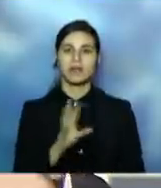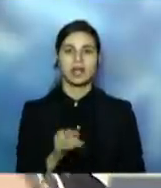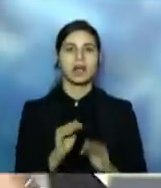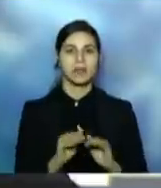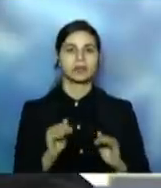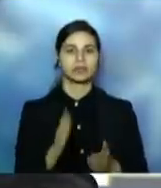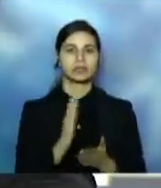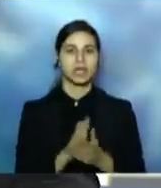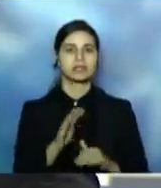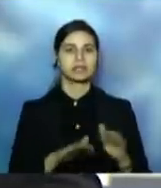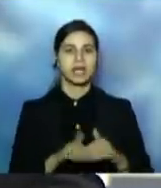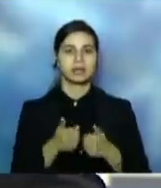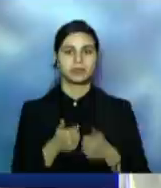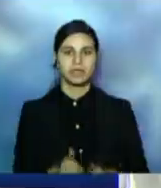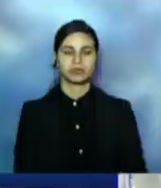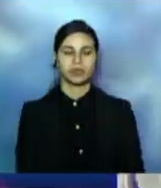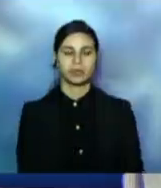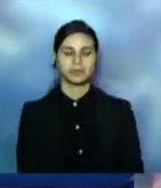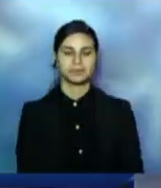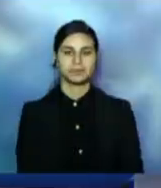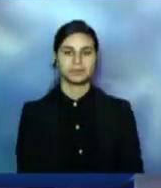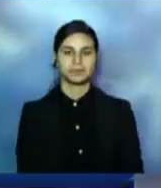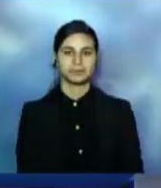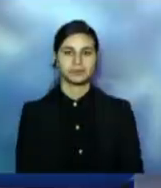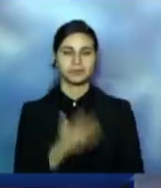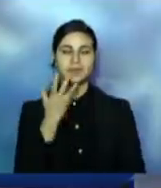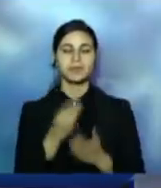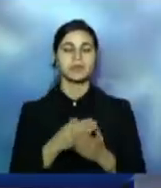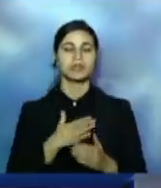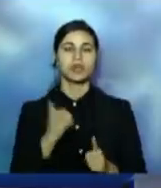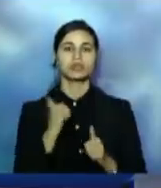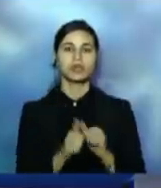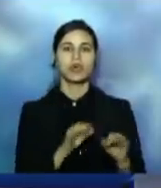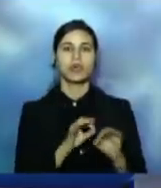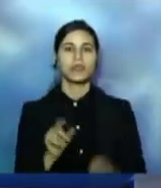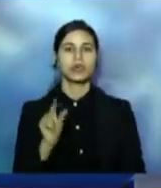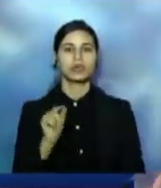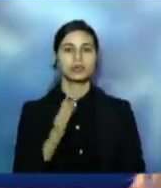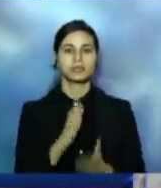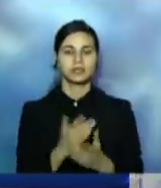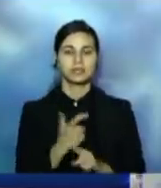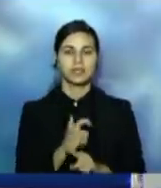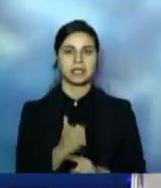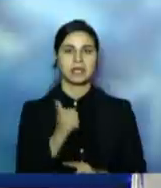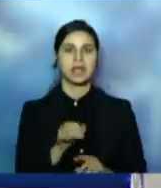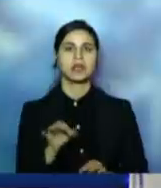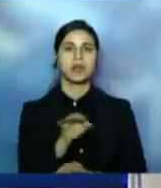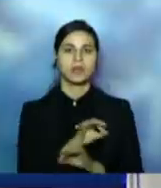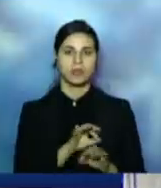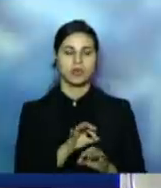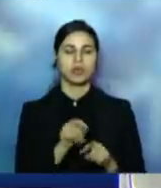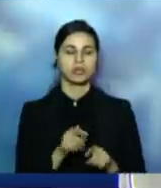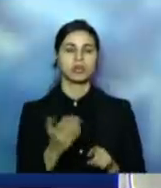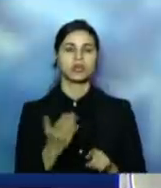ბავშვისთვის არის ხელმისაწვდომი. ჩვენ გვაქვს ყოველ ორშაბათს ერთი ძალიან კარგი პროექტი.